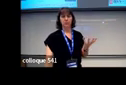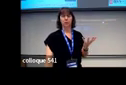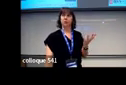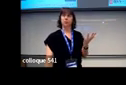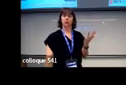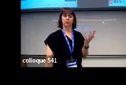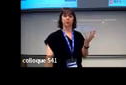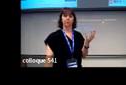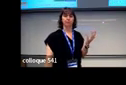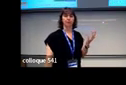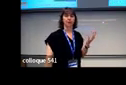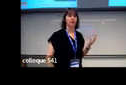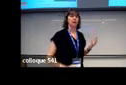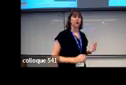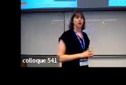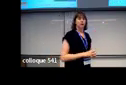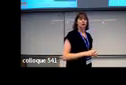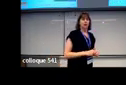il est disponible sur Pressbooks.